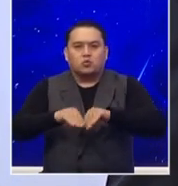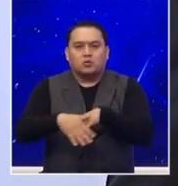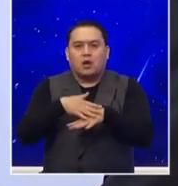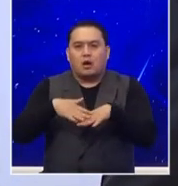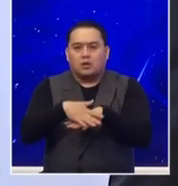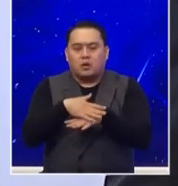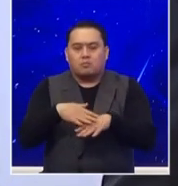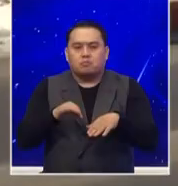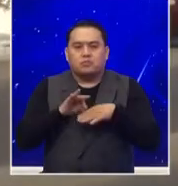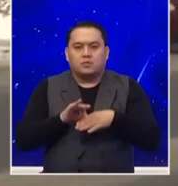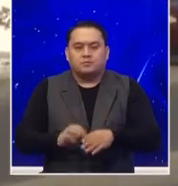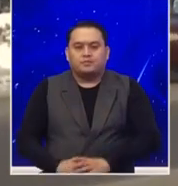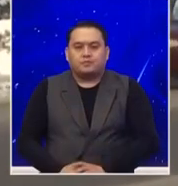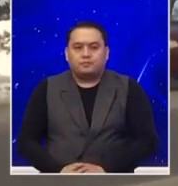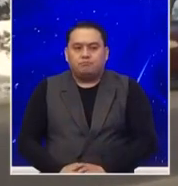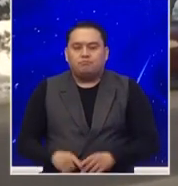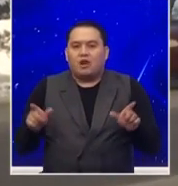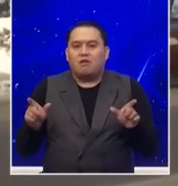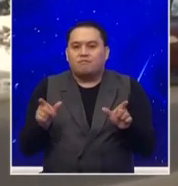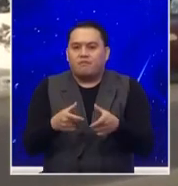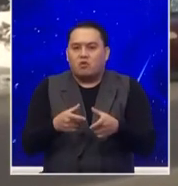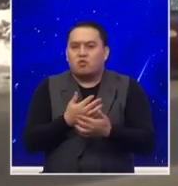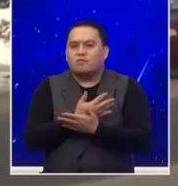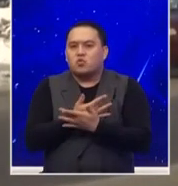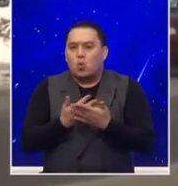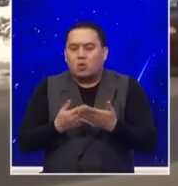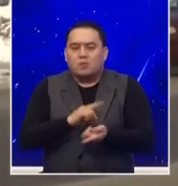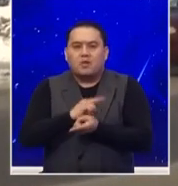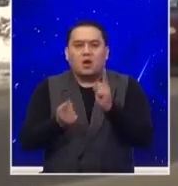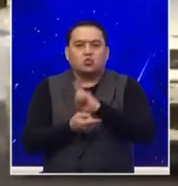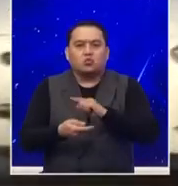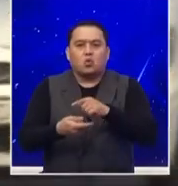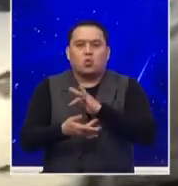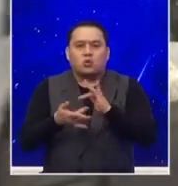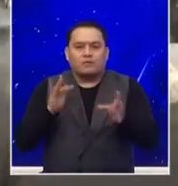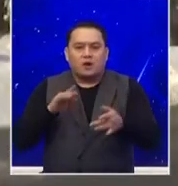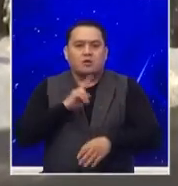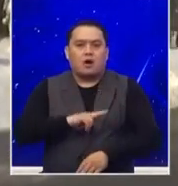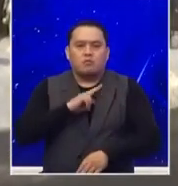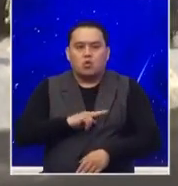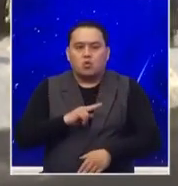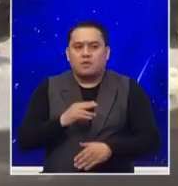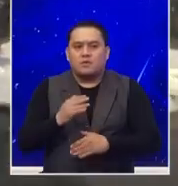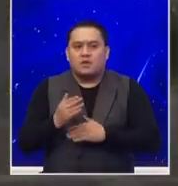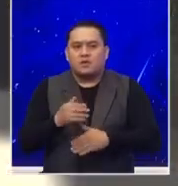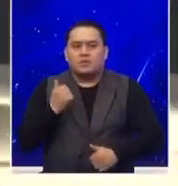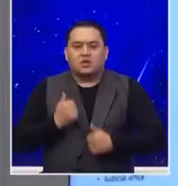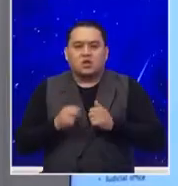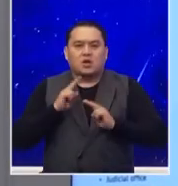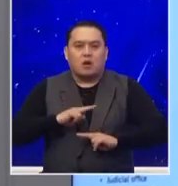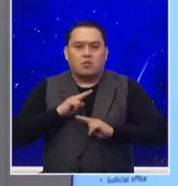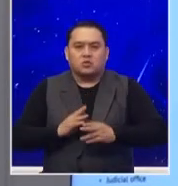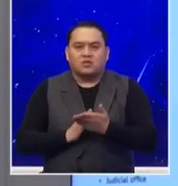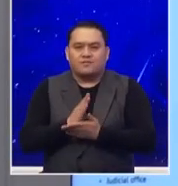населению бороться с пандемией. В связи с карантином многие учреждения перешли на дистанционную работу. Так повысился и престиж